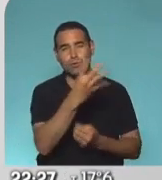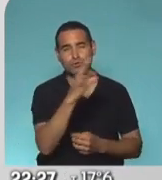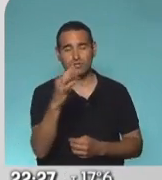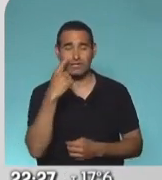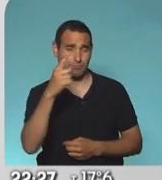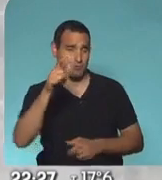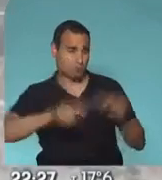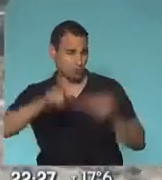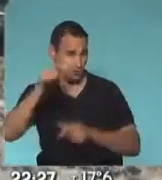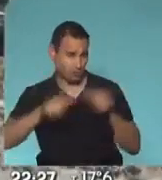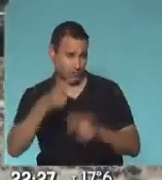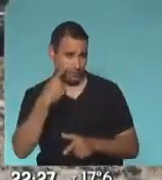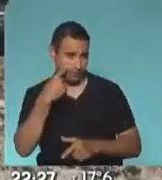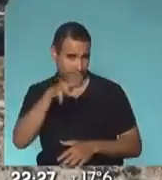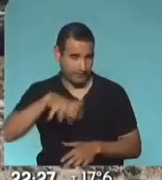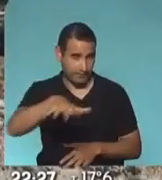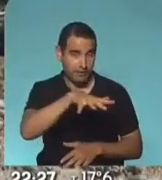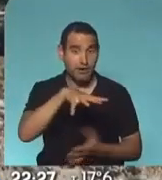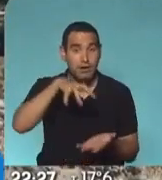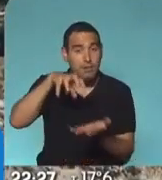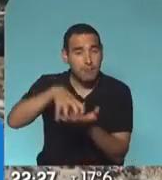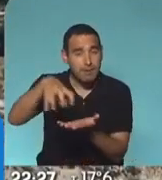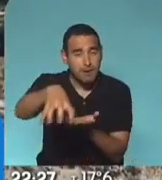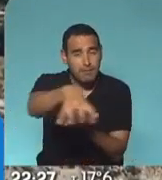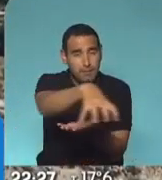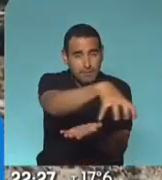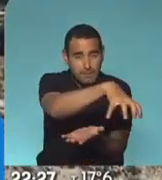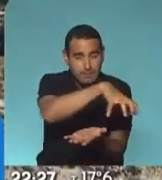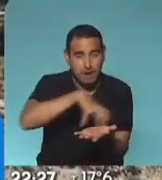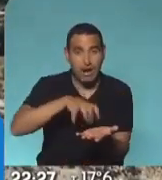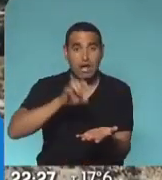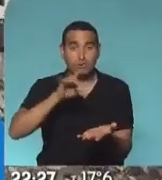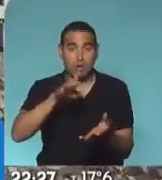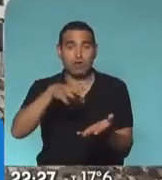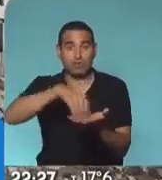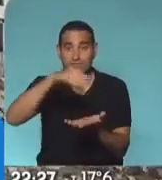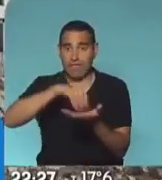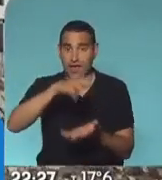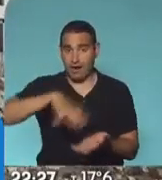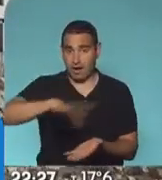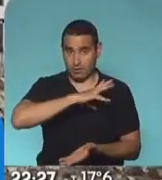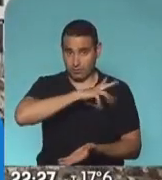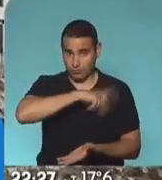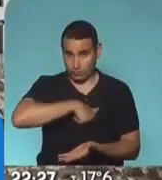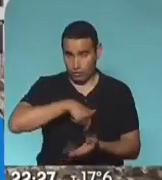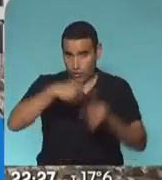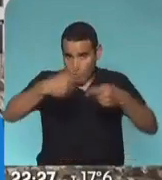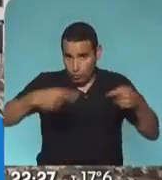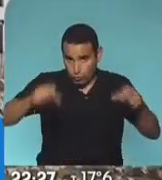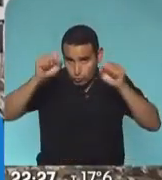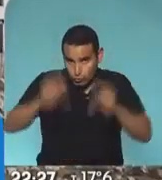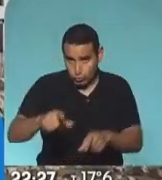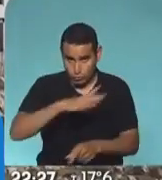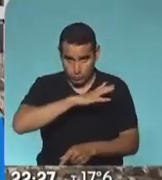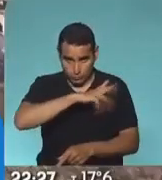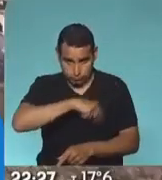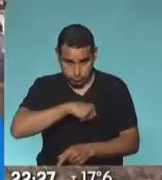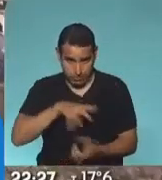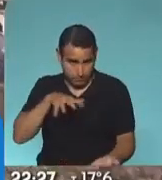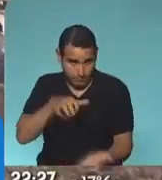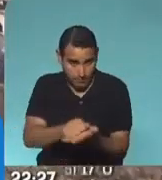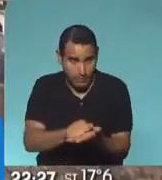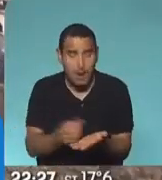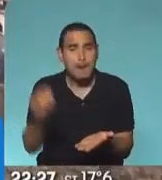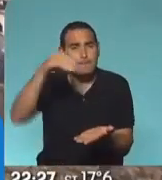400.000 personas. Los asentamientos no solo se apropian de territorios y recursos naturales pertenecientes a los palestinos, sino